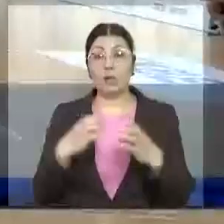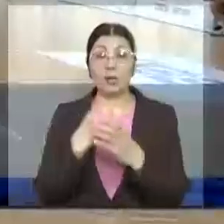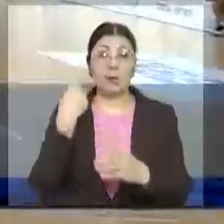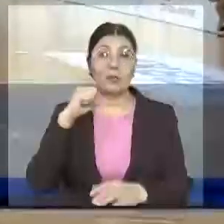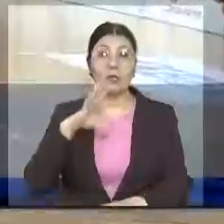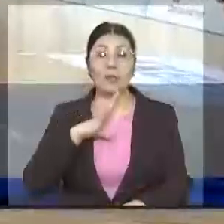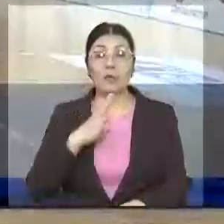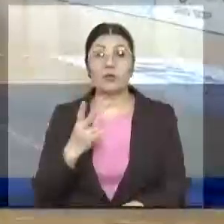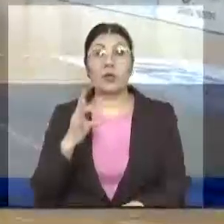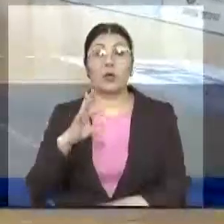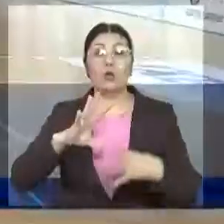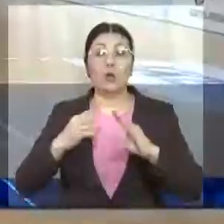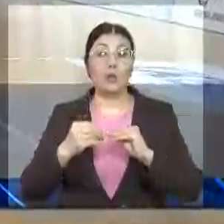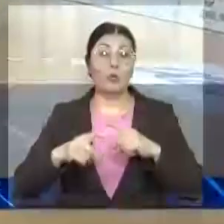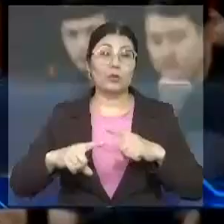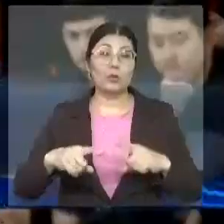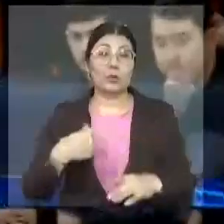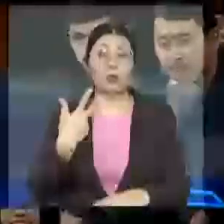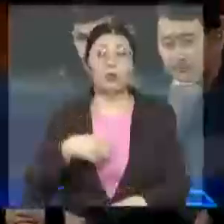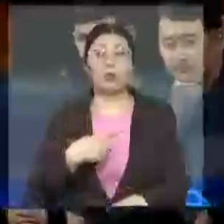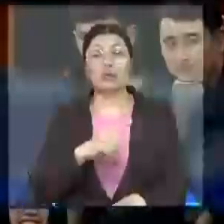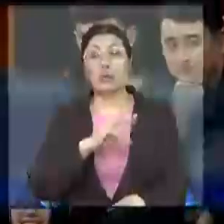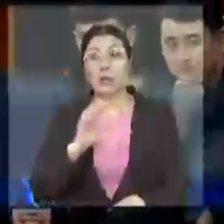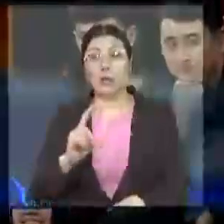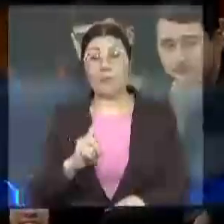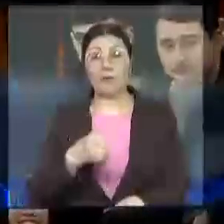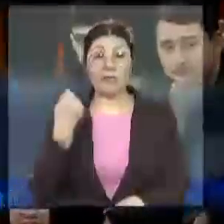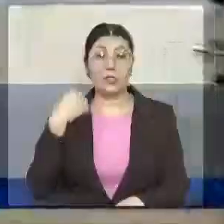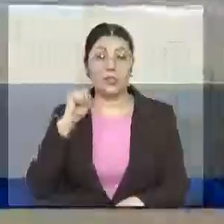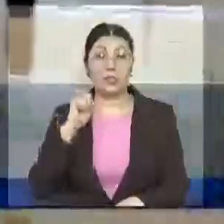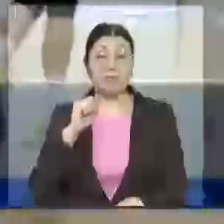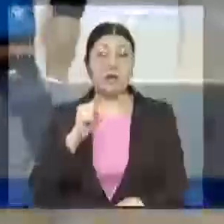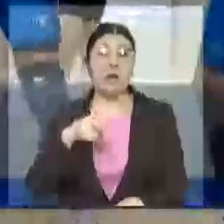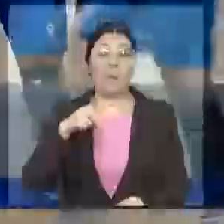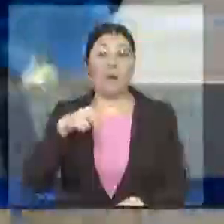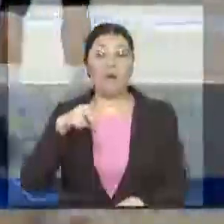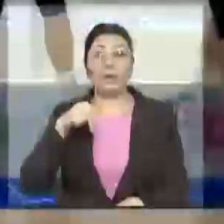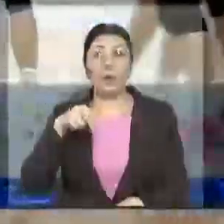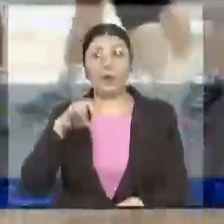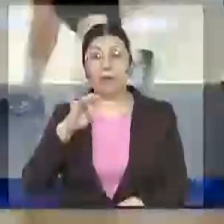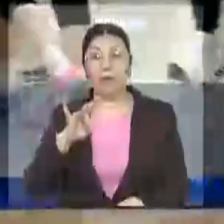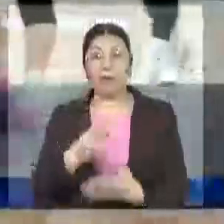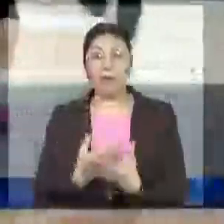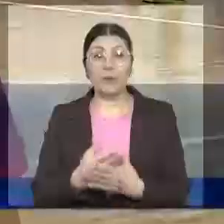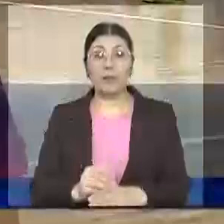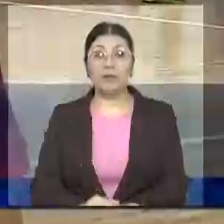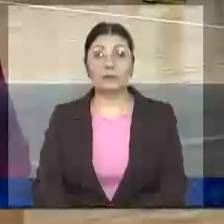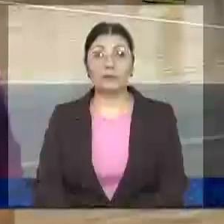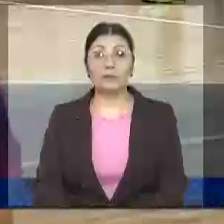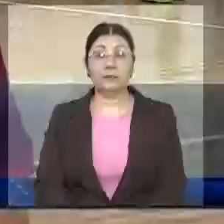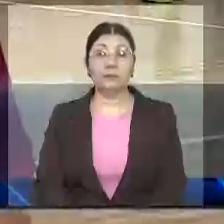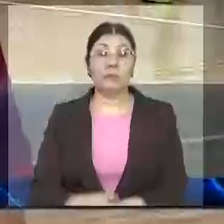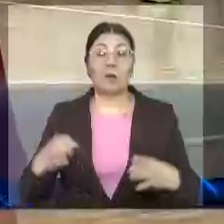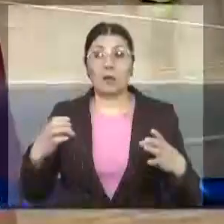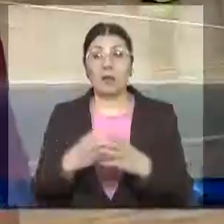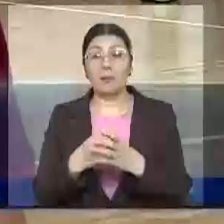бұйырды. Дегенмен қорытынды есеп 3-1. Жеңіс павлодардың пайдасында. Қарсылас командаға есе жіберіп алдық. Павлодар